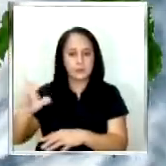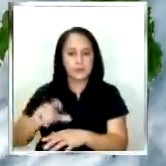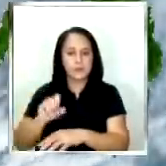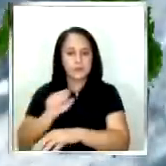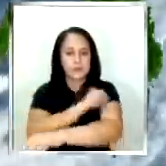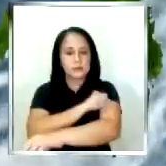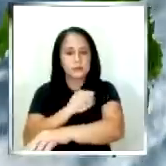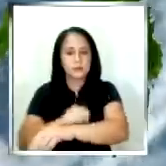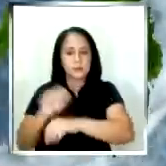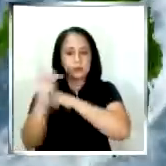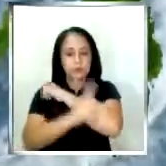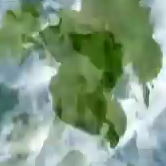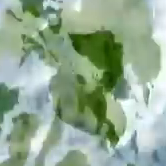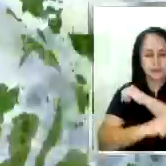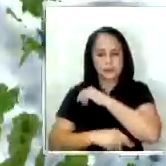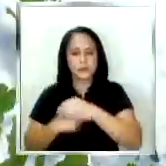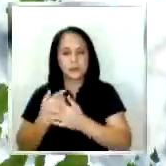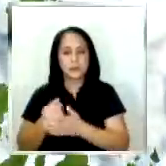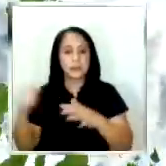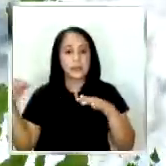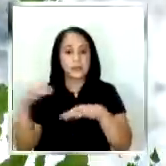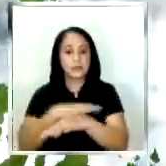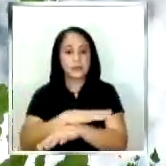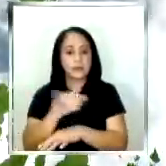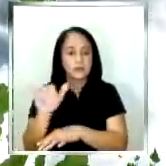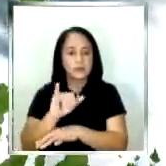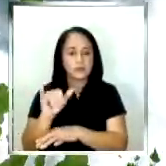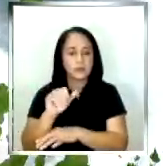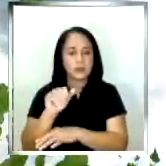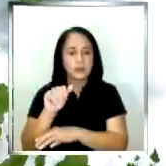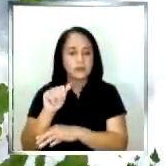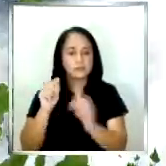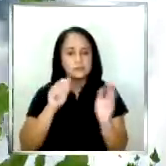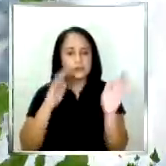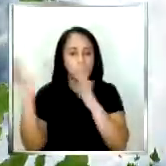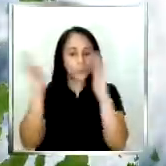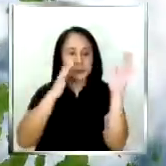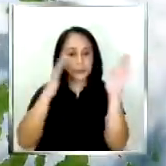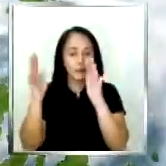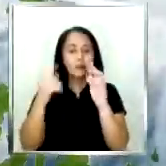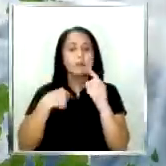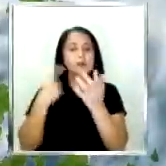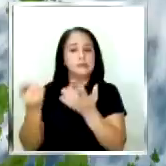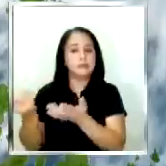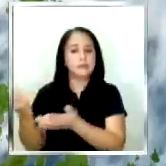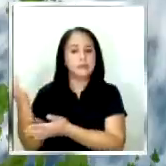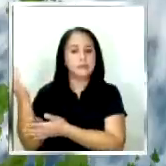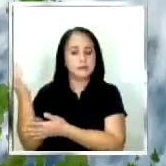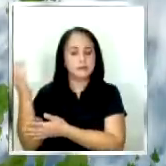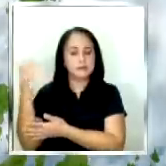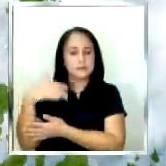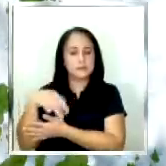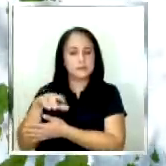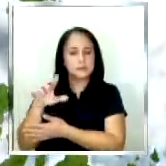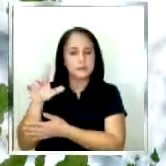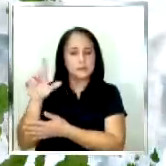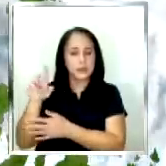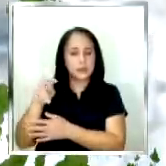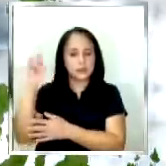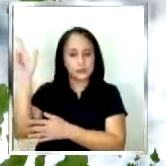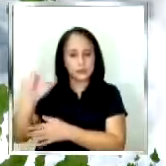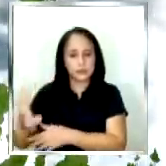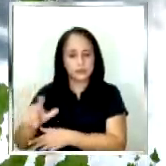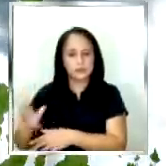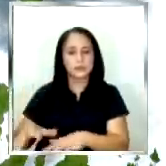provinces. Nakakaapekto rin ang amihan sa Northern Luzon. Ang maulang dala niyan, posible pa rin magdulot ng pagbaha at